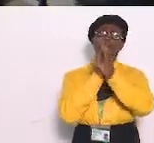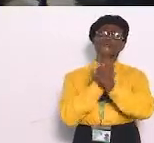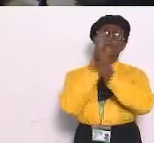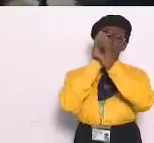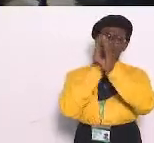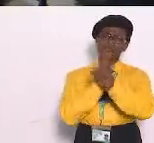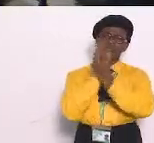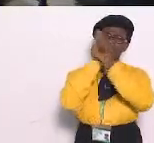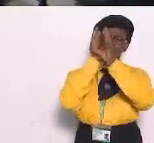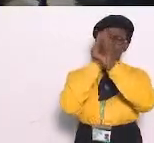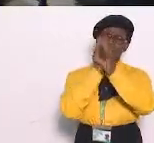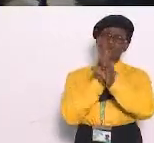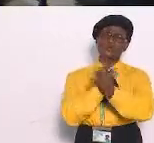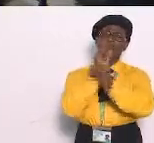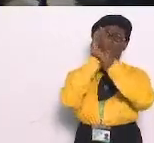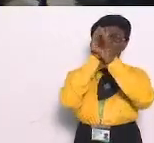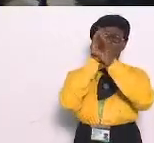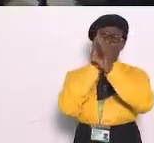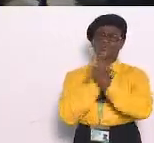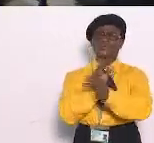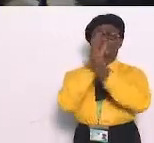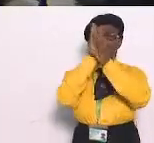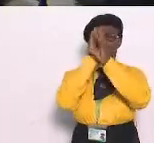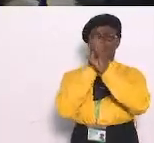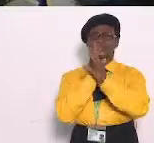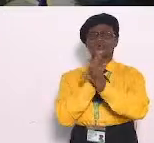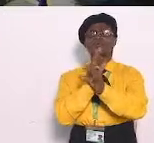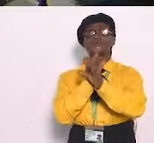point de la bouche du